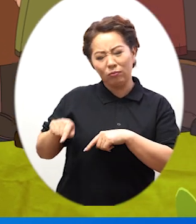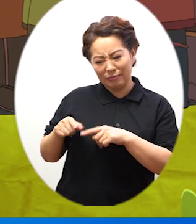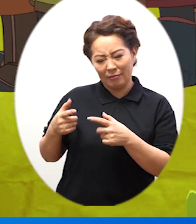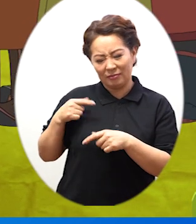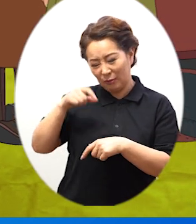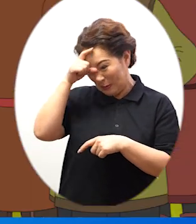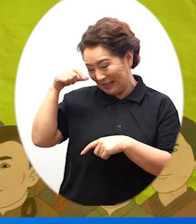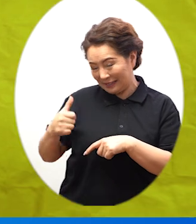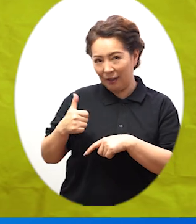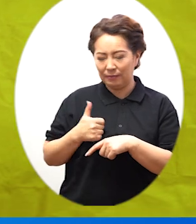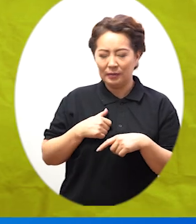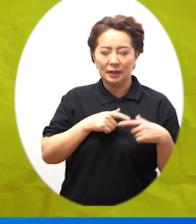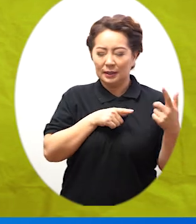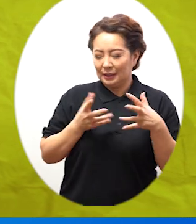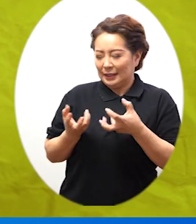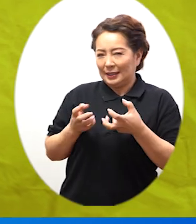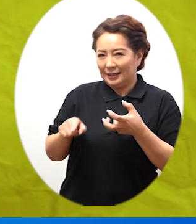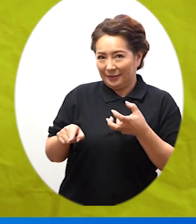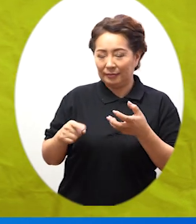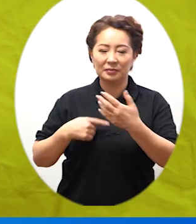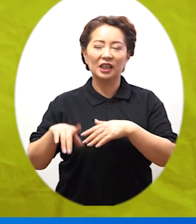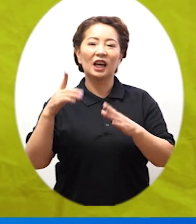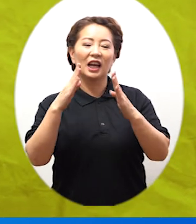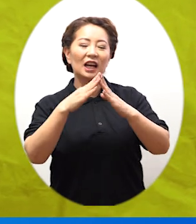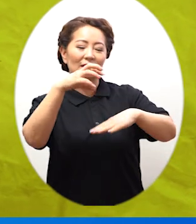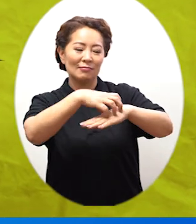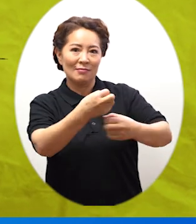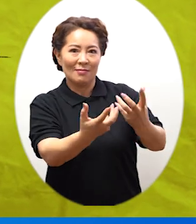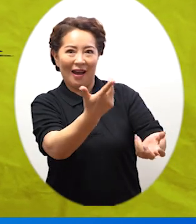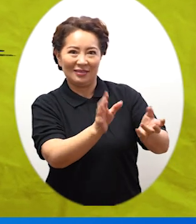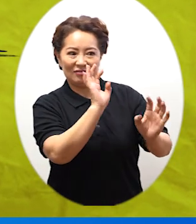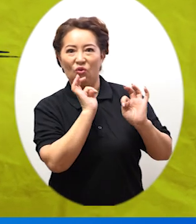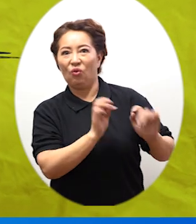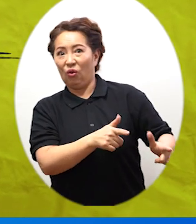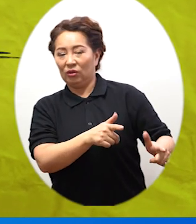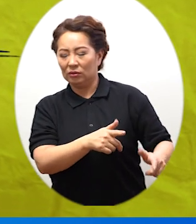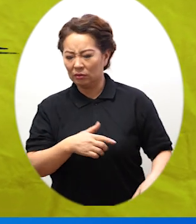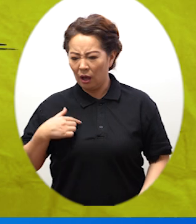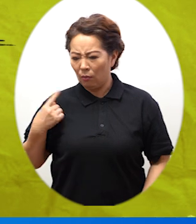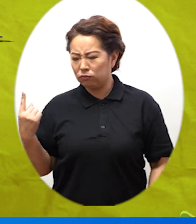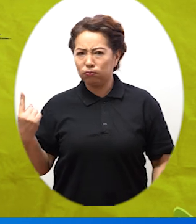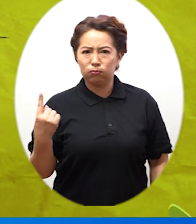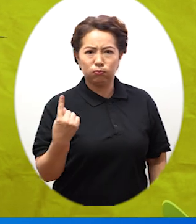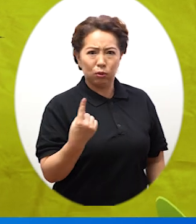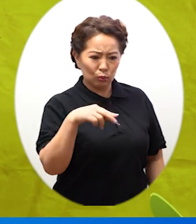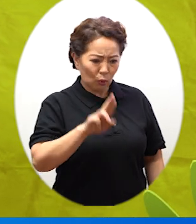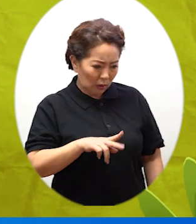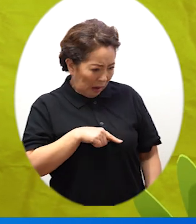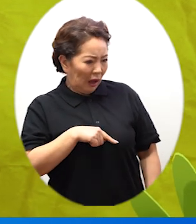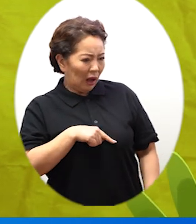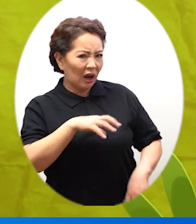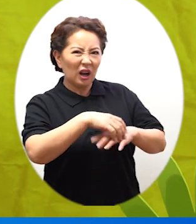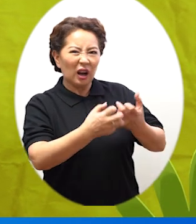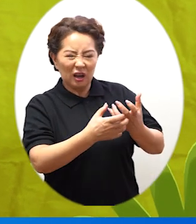хойгуур гэрийг нь шатааж гэж гин. 1 можгор гертэн эрэхт нь хөг хүнс хөвсгөөд өхрөөд байвгин. Гэрийг нь 7